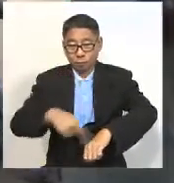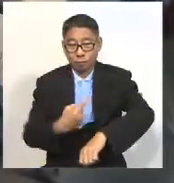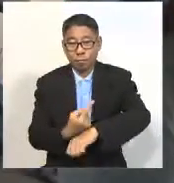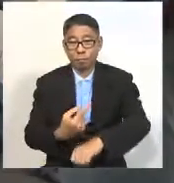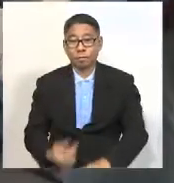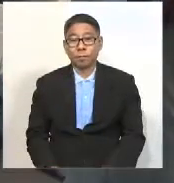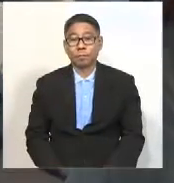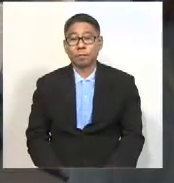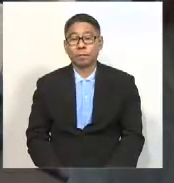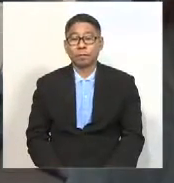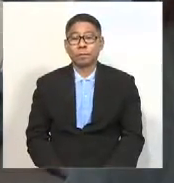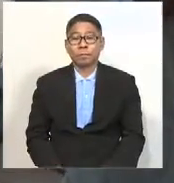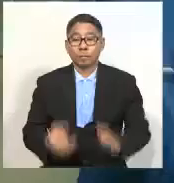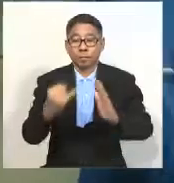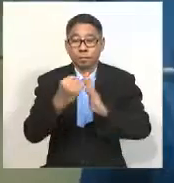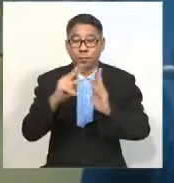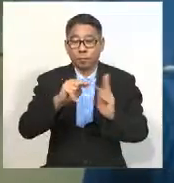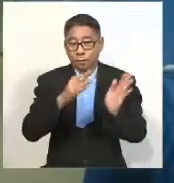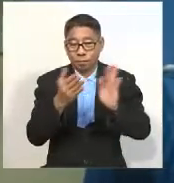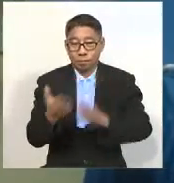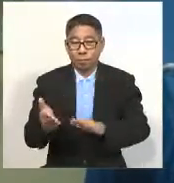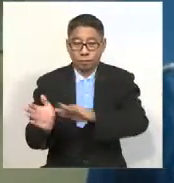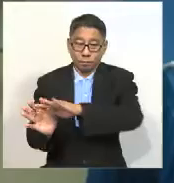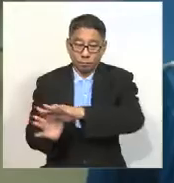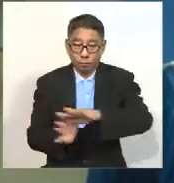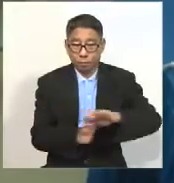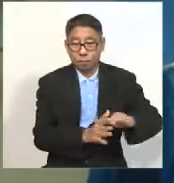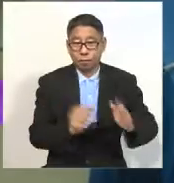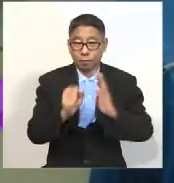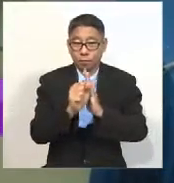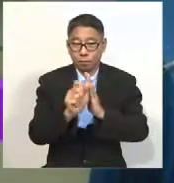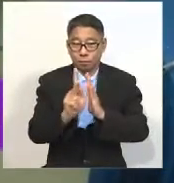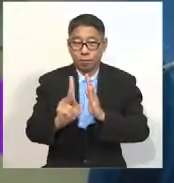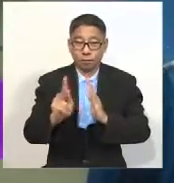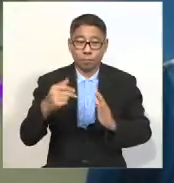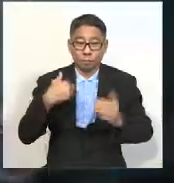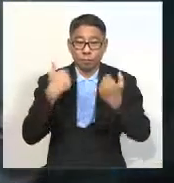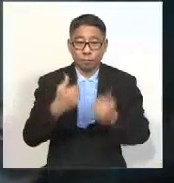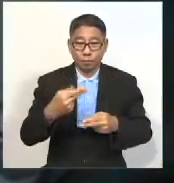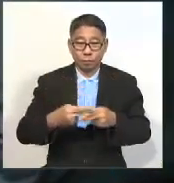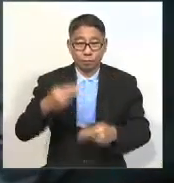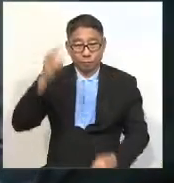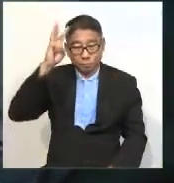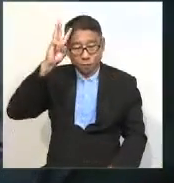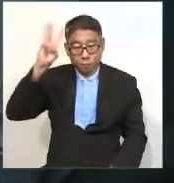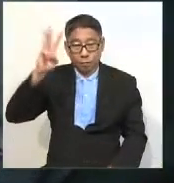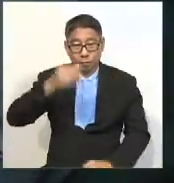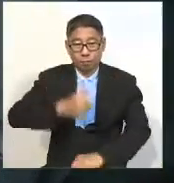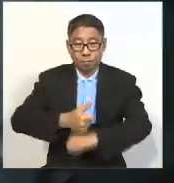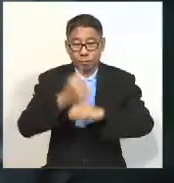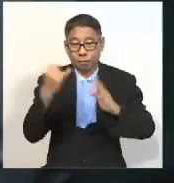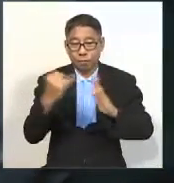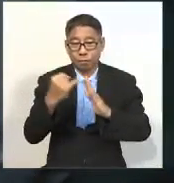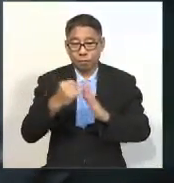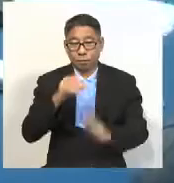ค่ะจากจังหวัดนครพนมไปดูสถานการณ์ที่สกลนครนะคะนายวิทยาจันทร์ฉลองผู้ว่าราช